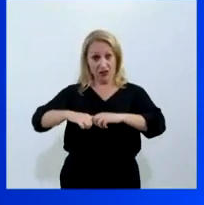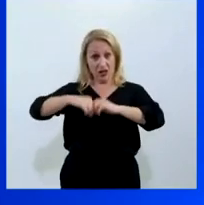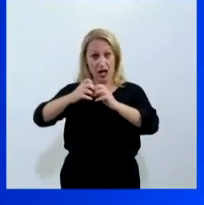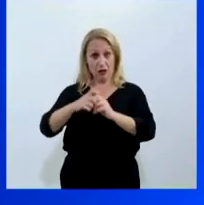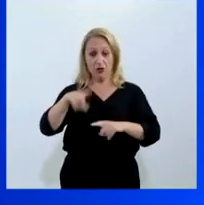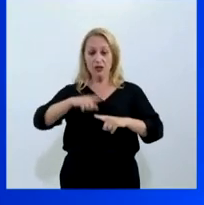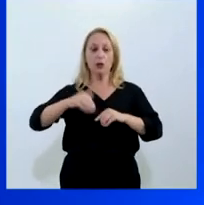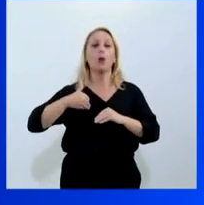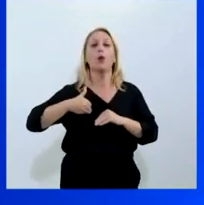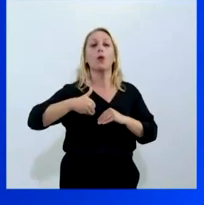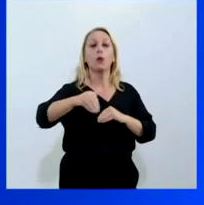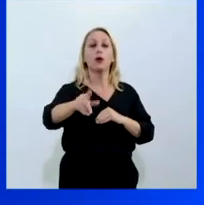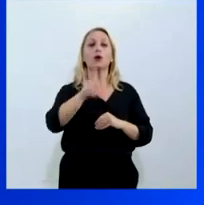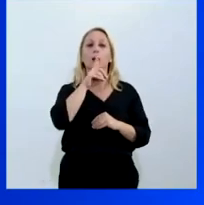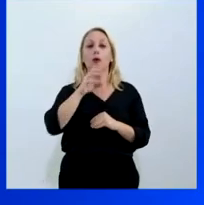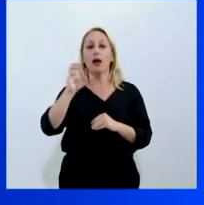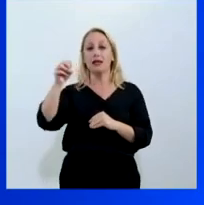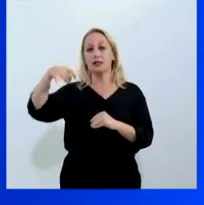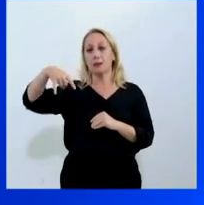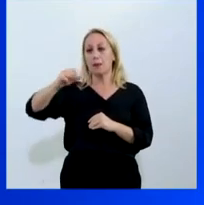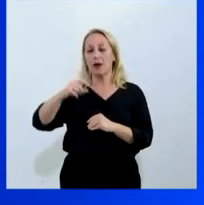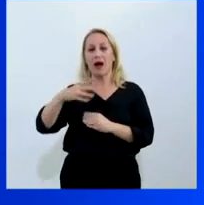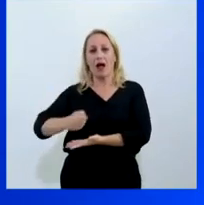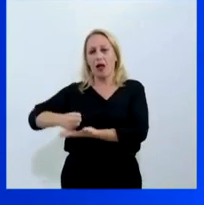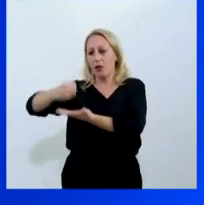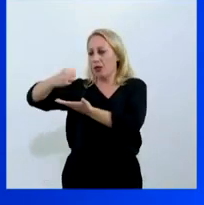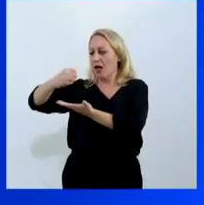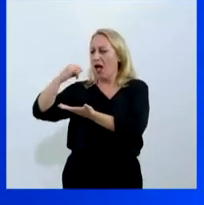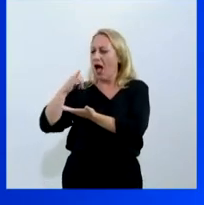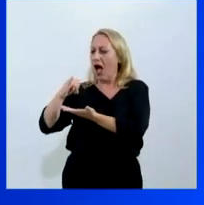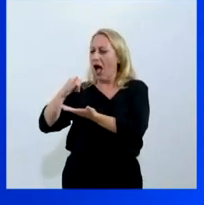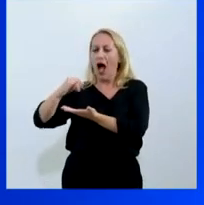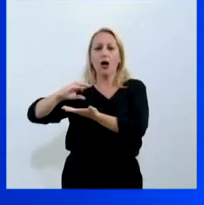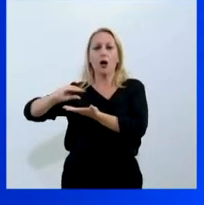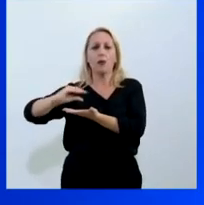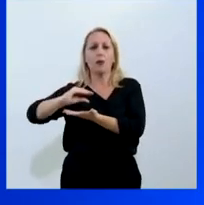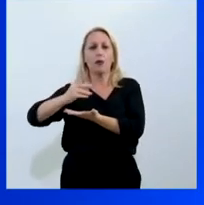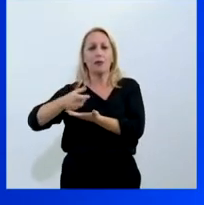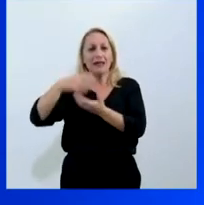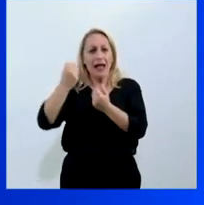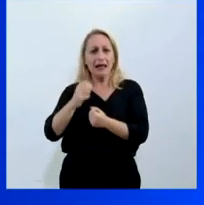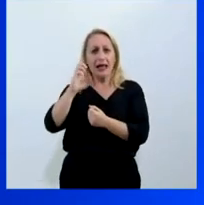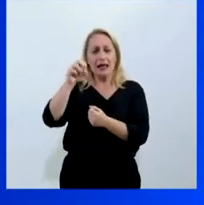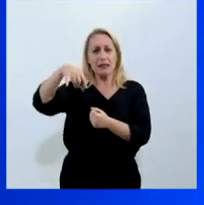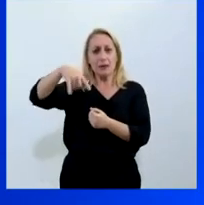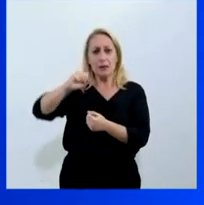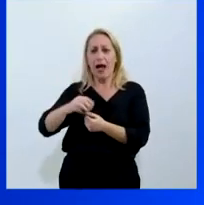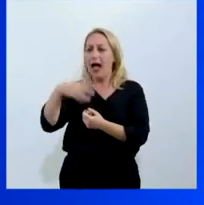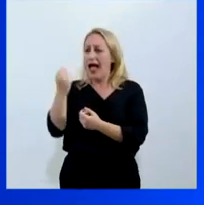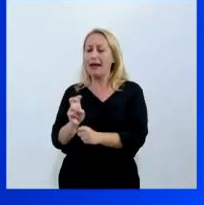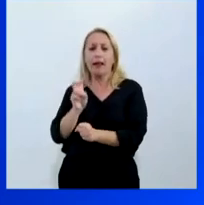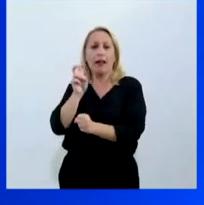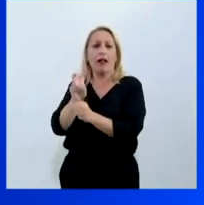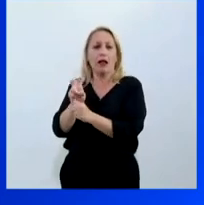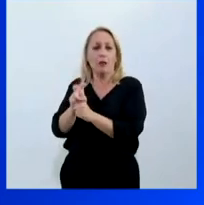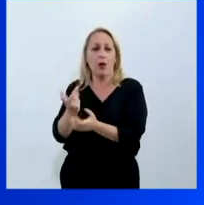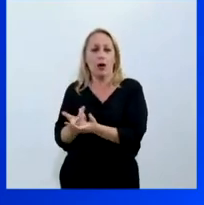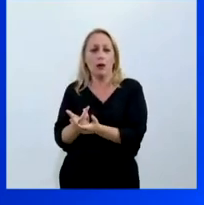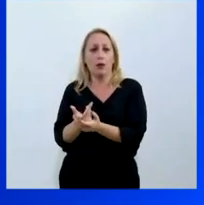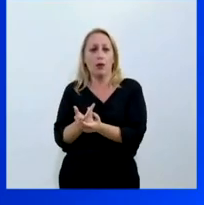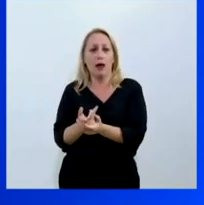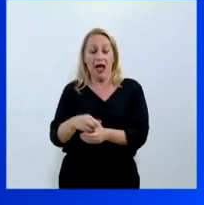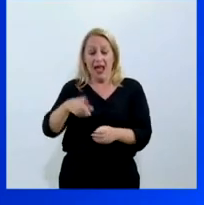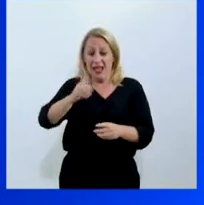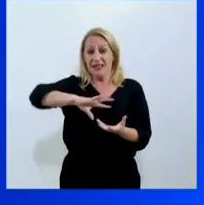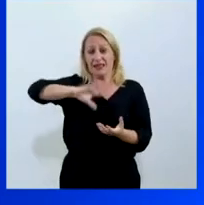και για τα αδιάθετα του προηγούμενου ΕΣΠΑ. Δεν υπάρχει πρόγραμμα ΕΣΠΑ το οποίο να μην έχει κάποιους αδιάθετους πόρους. Δεν υπάρχει χώρα η οποία να έχει πετύχει 100%